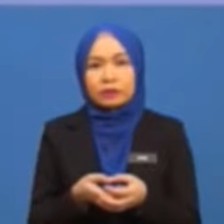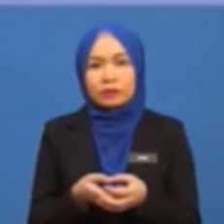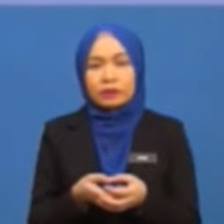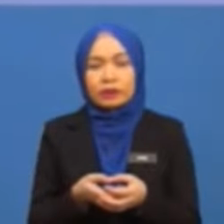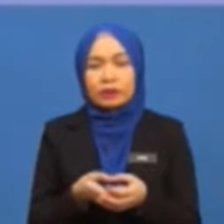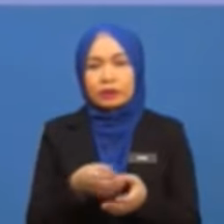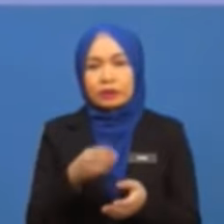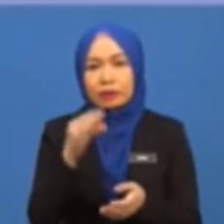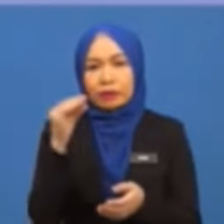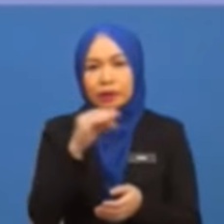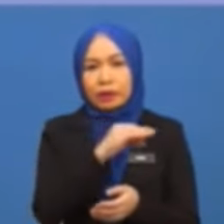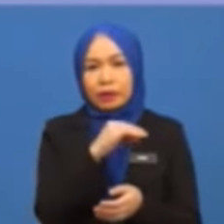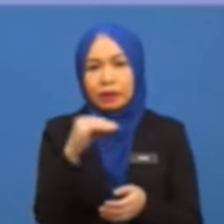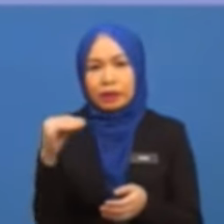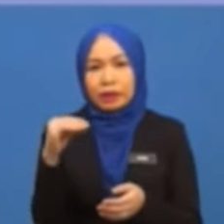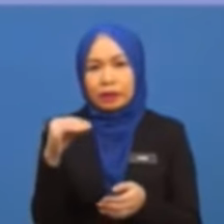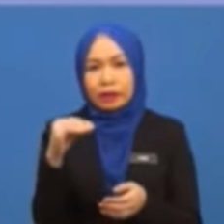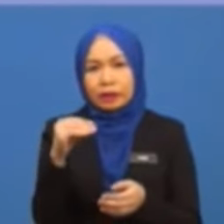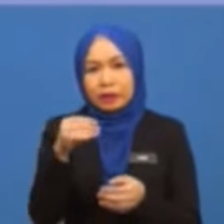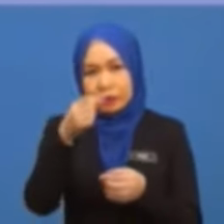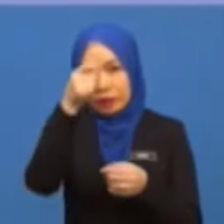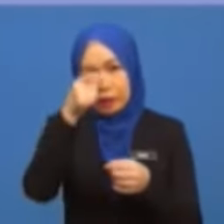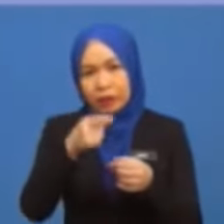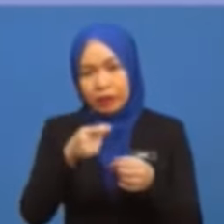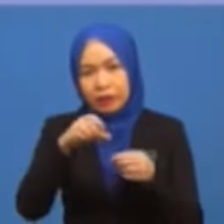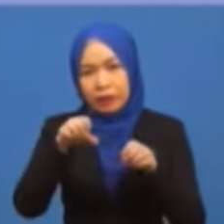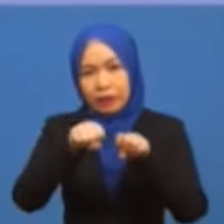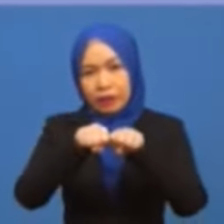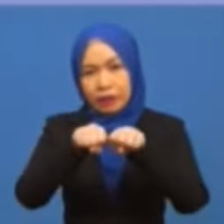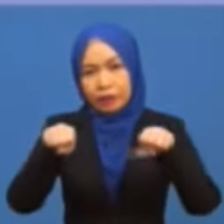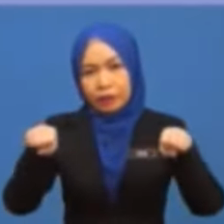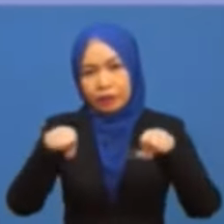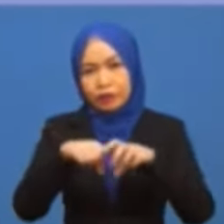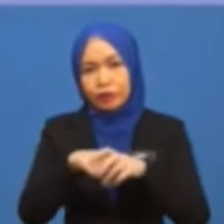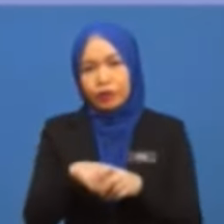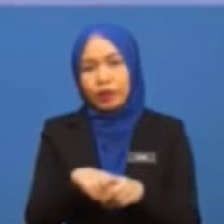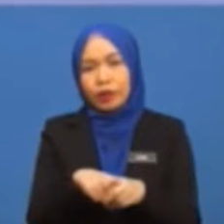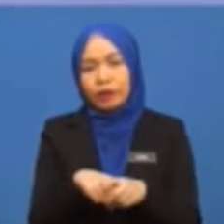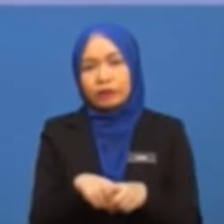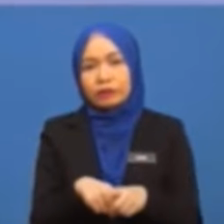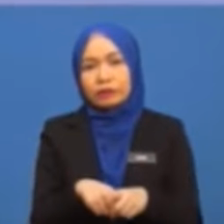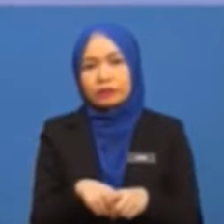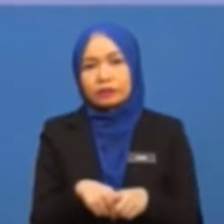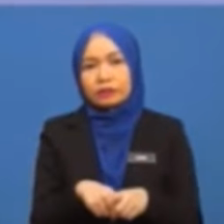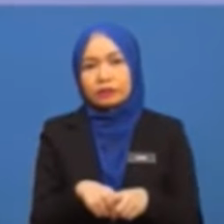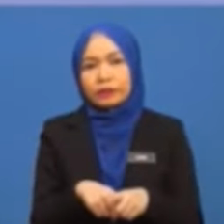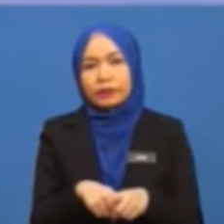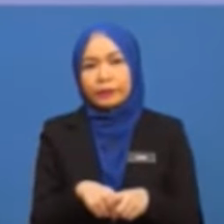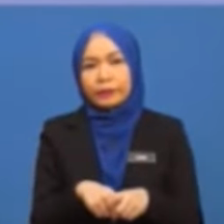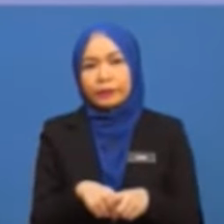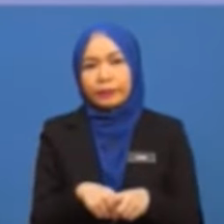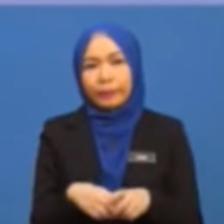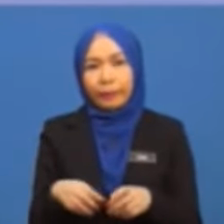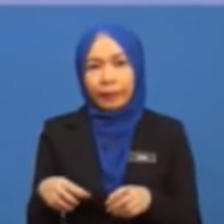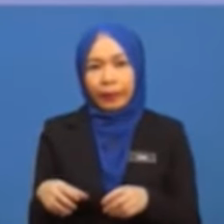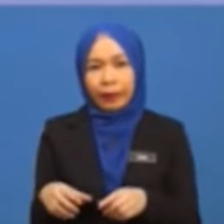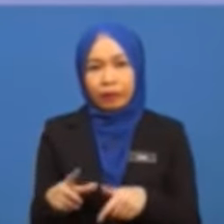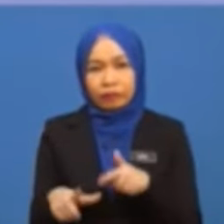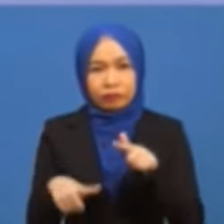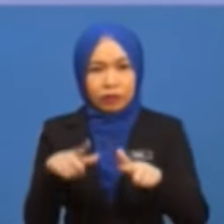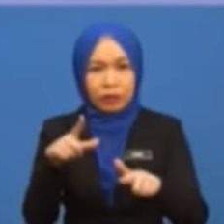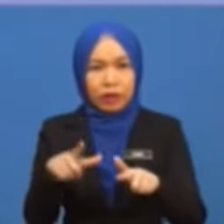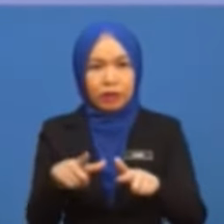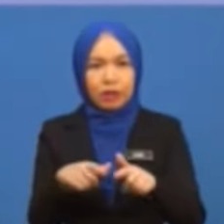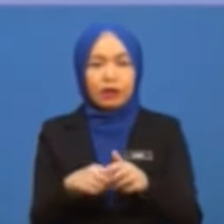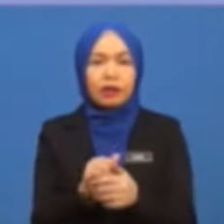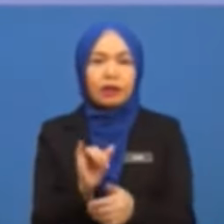Prosedur: pertama, tuangkan 20 cm padu